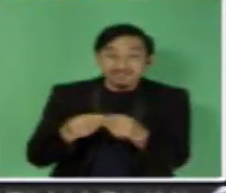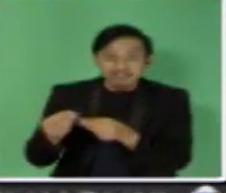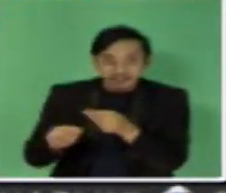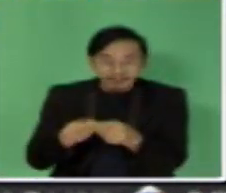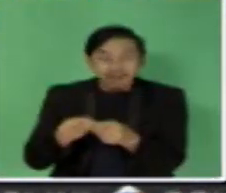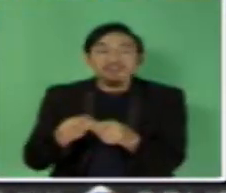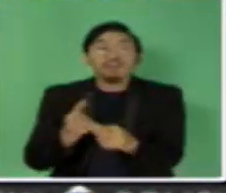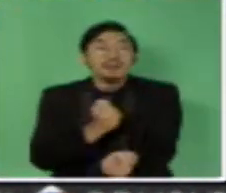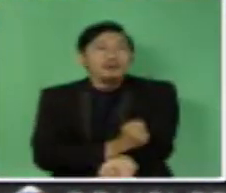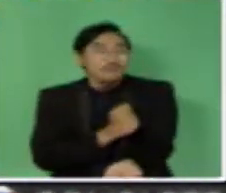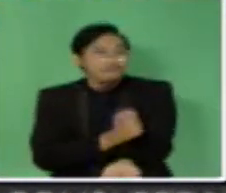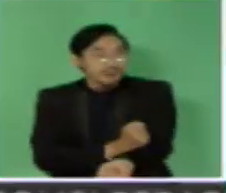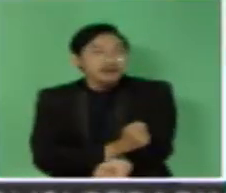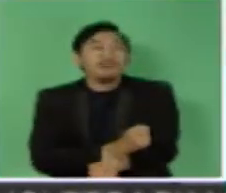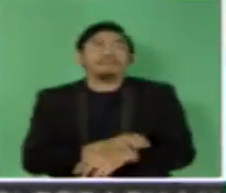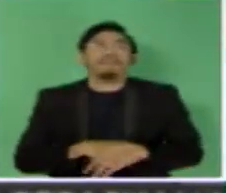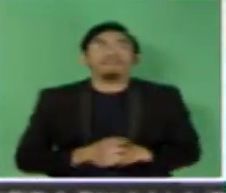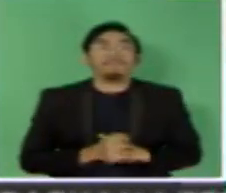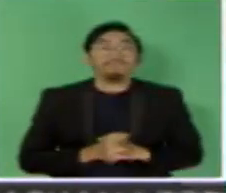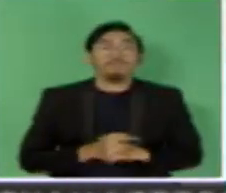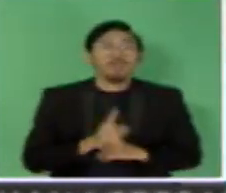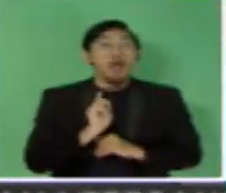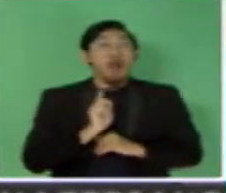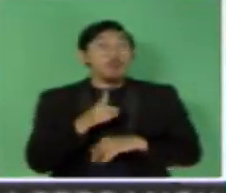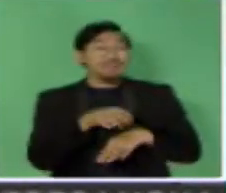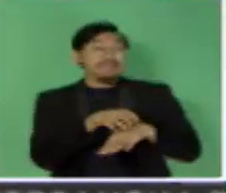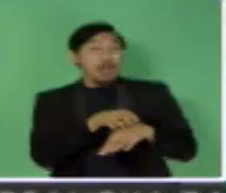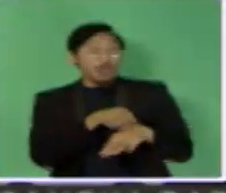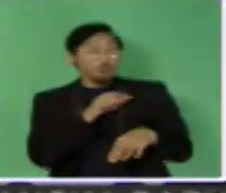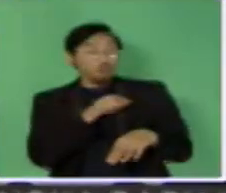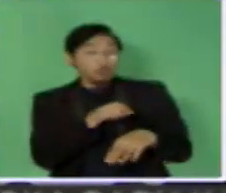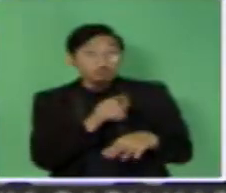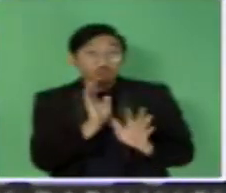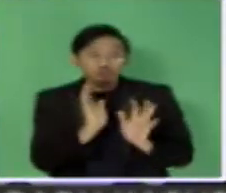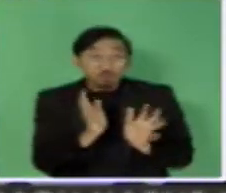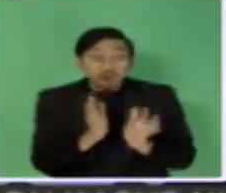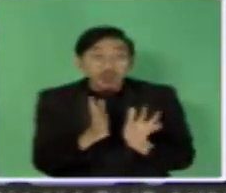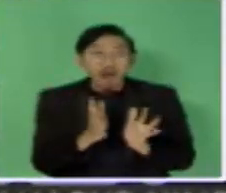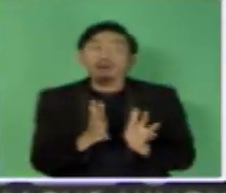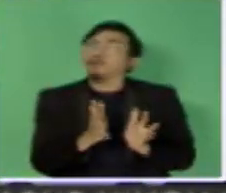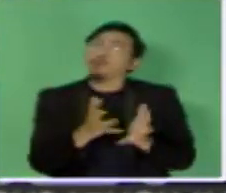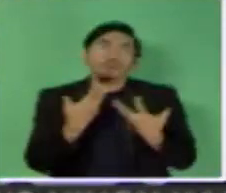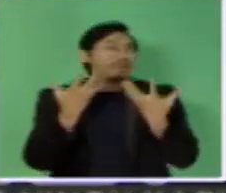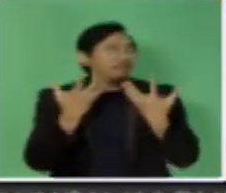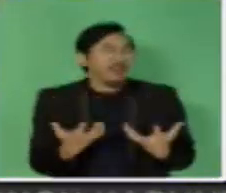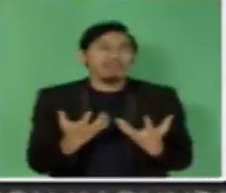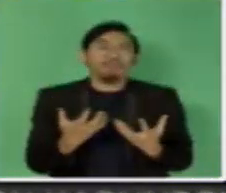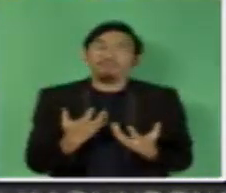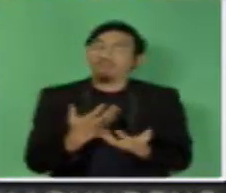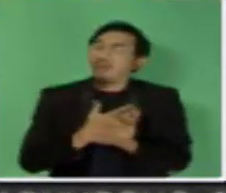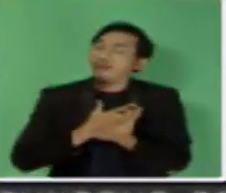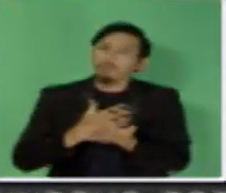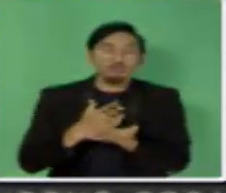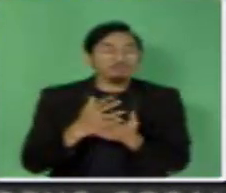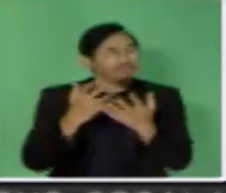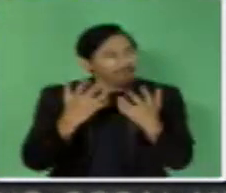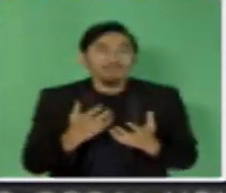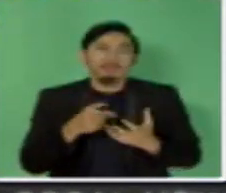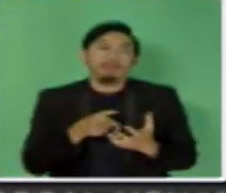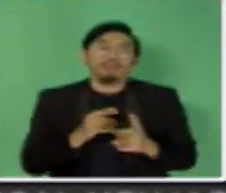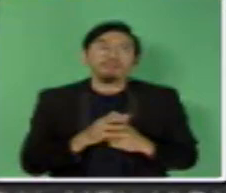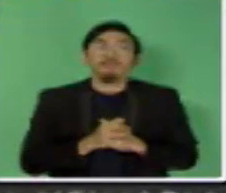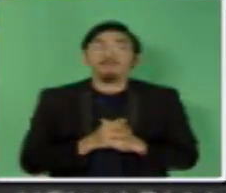justru ada dari dalam dirinya itu terdorong untuk melakukan lagi dan lagi. Kan rasa nyaman tersebut gitu ya. Kalau orang-orang adiksi itu memang